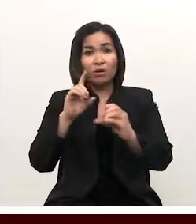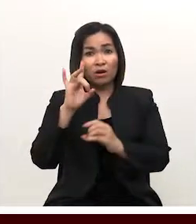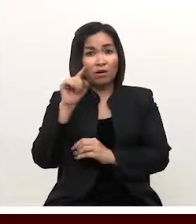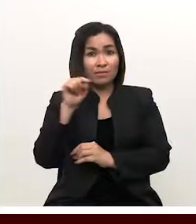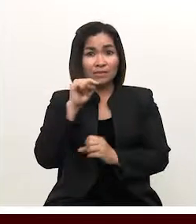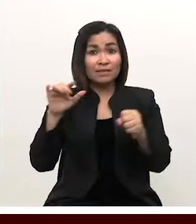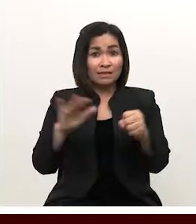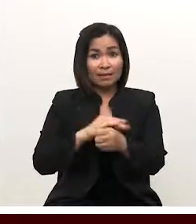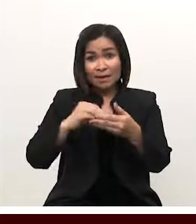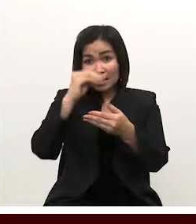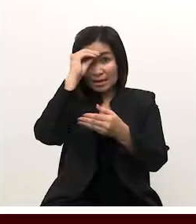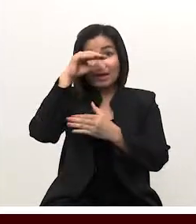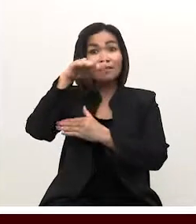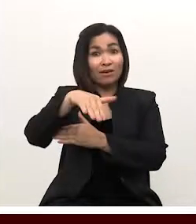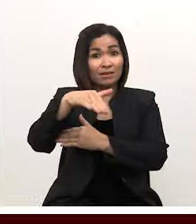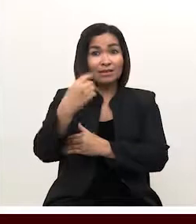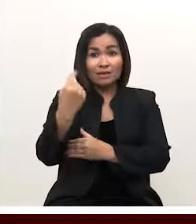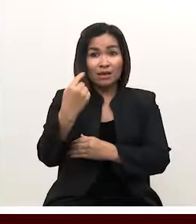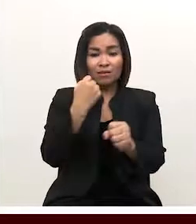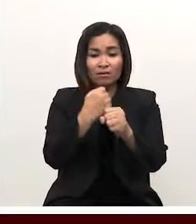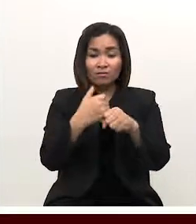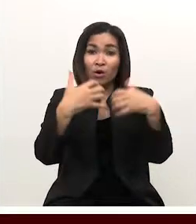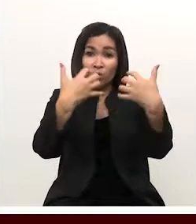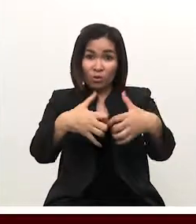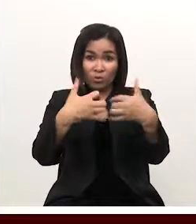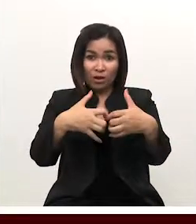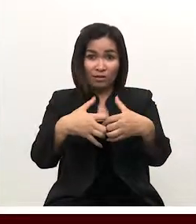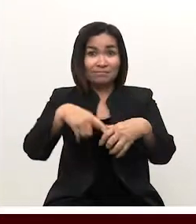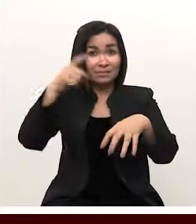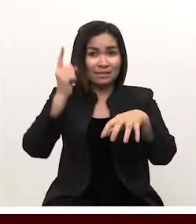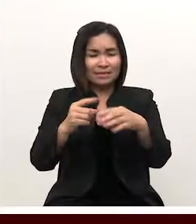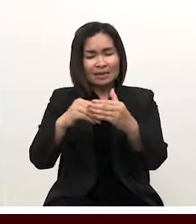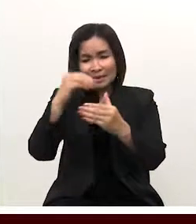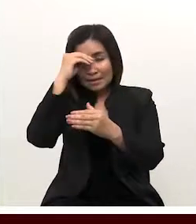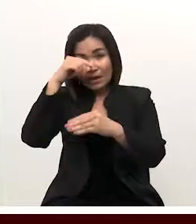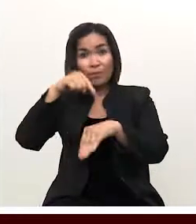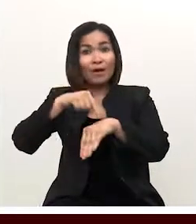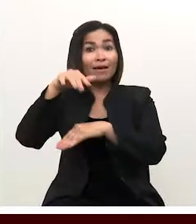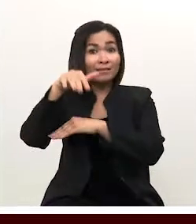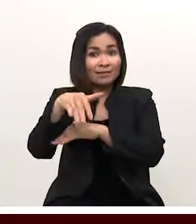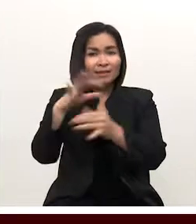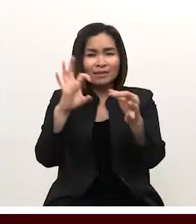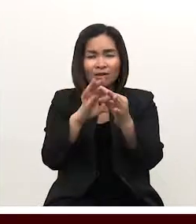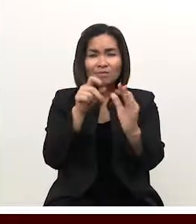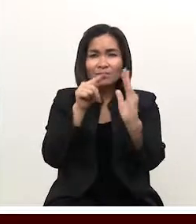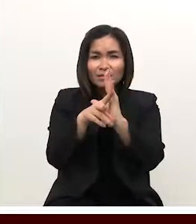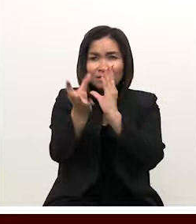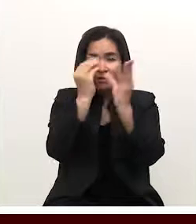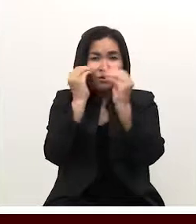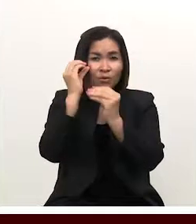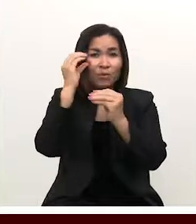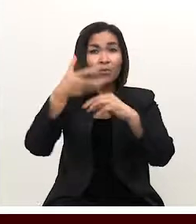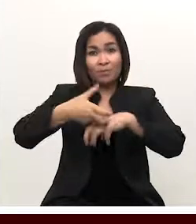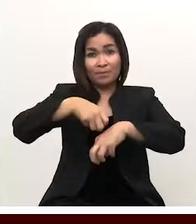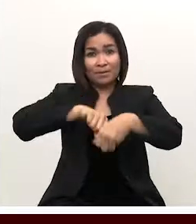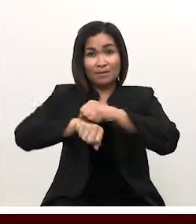ราะว่าจะปฏิบัติงานในโรงงานอุตสาหกรรมค่ะจะมาเรียนกับเราตอนเย็นเรียนทฤษฎีและปฏิบัตินั้นจะมี